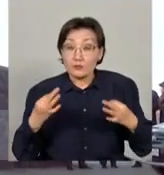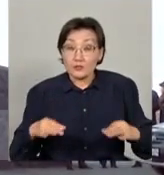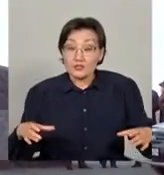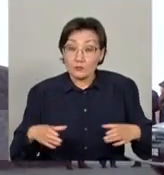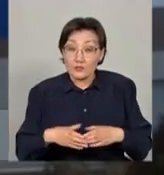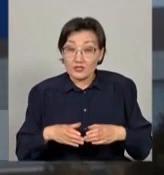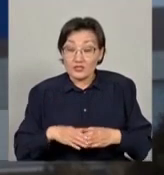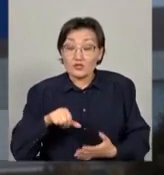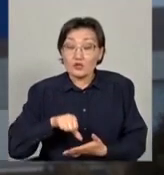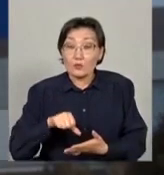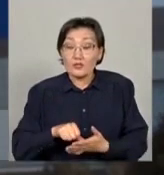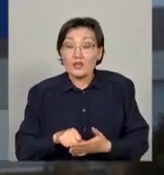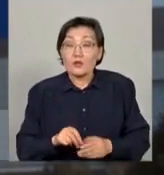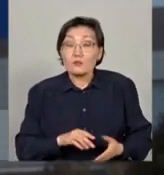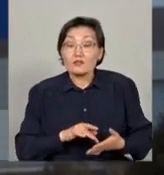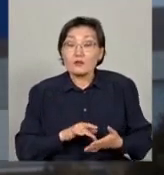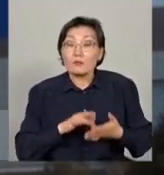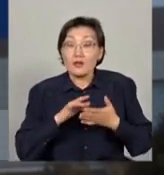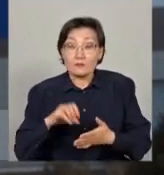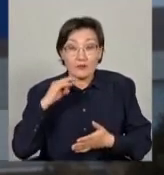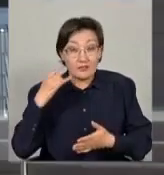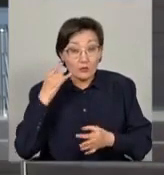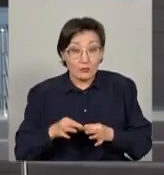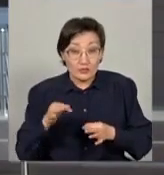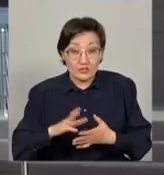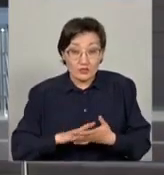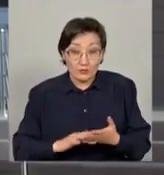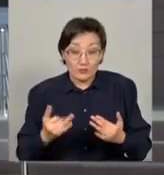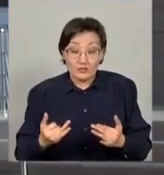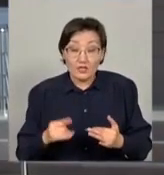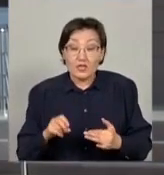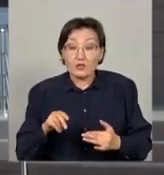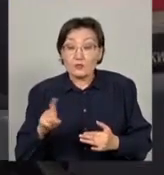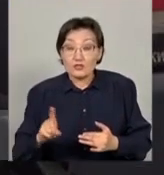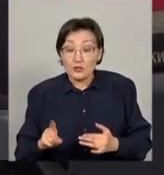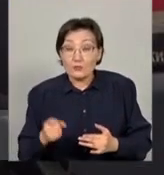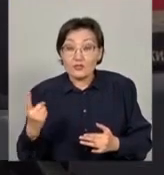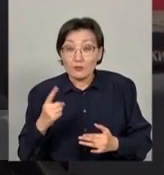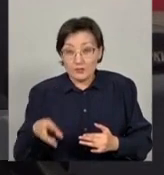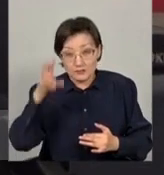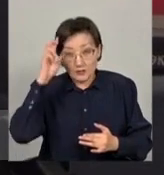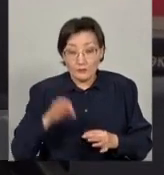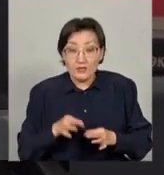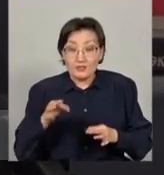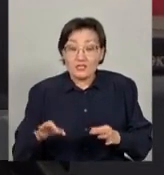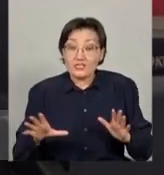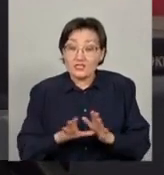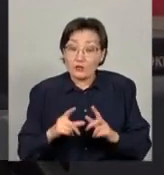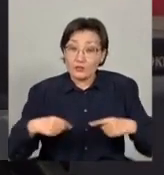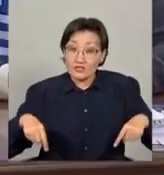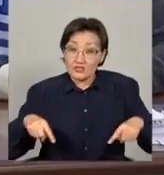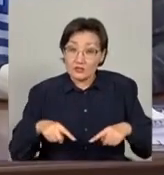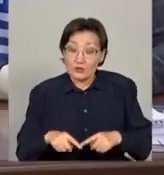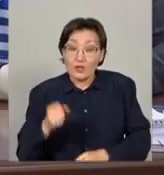социал-демократиялық партиясының өкілдерінің сапары Павлодар облысында жалғасты. Олар бүгін Екібастұздағы бірінші мемлекеттік аймақтық электр